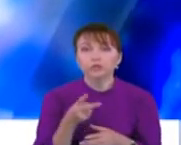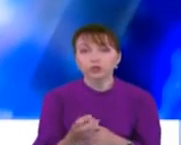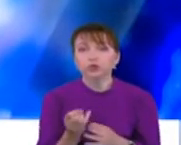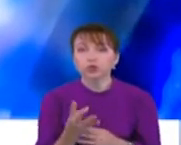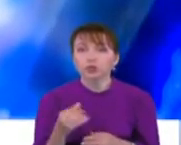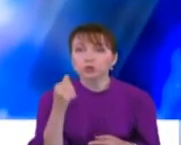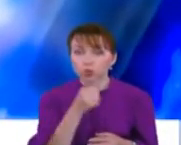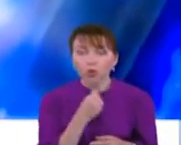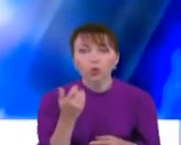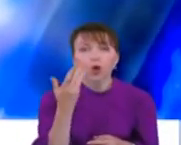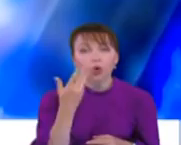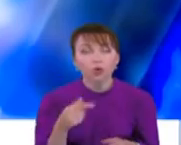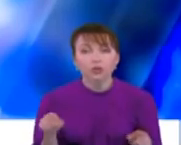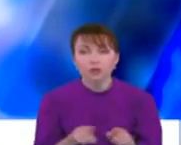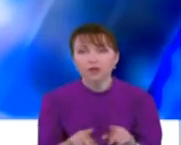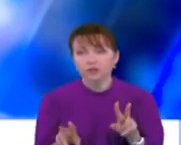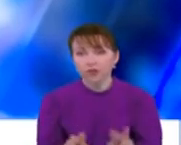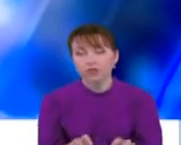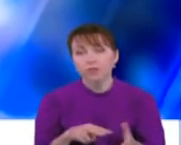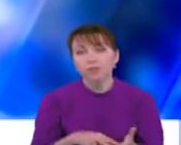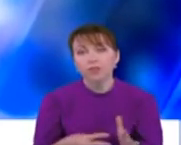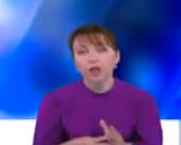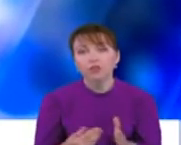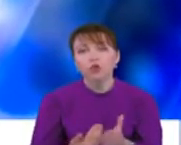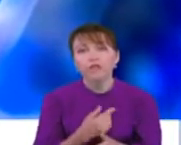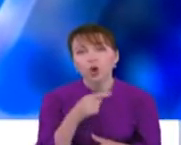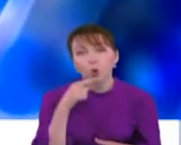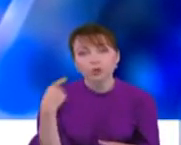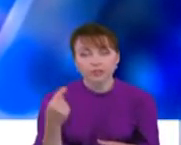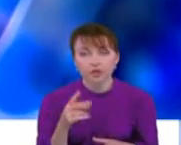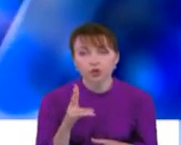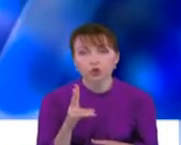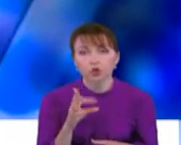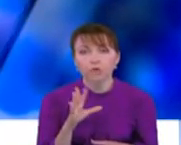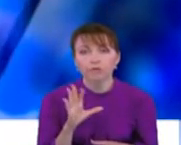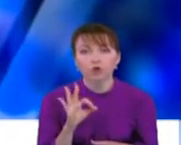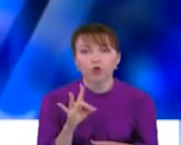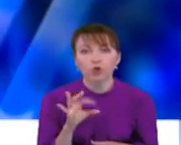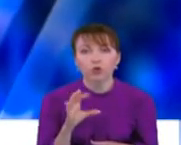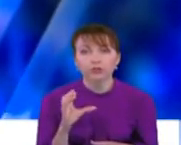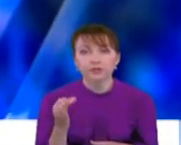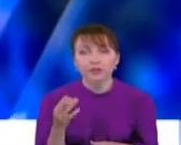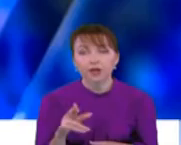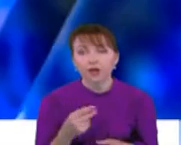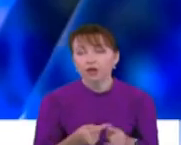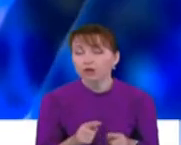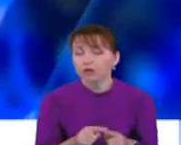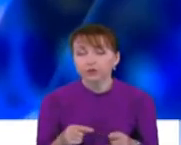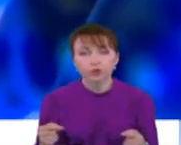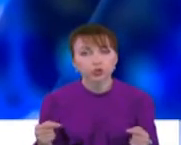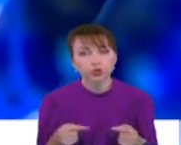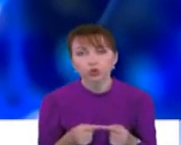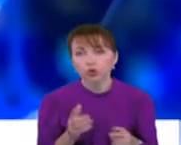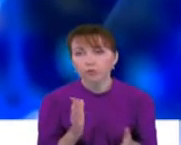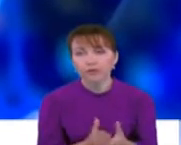року, коли так званий план «Новоросія», який чітко мав за мету